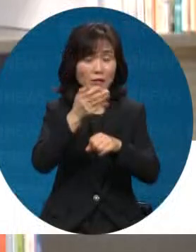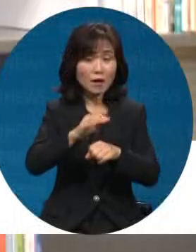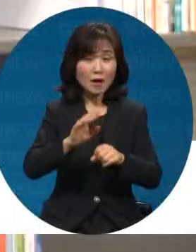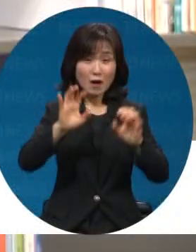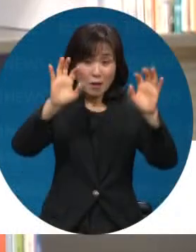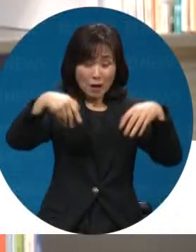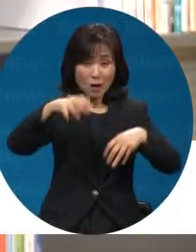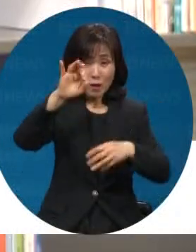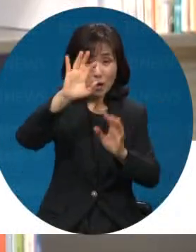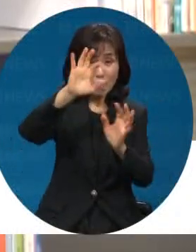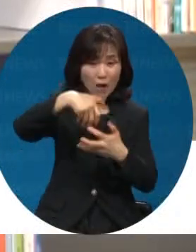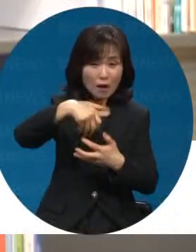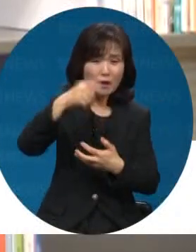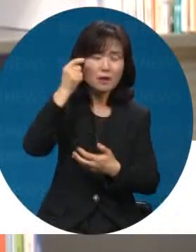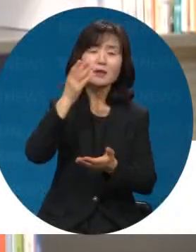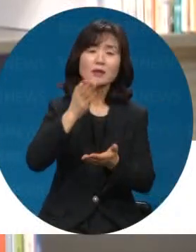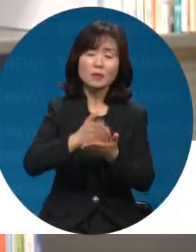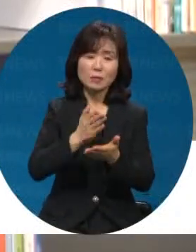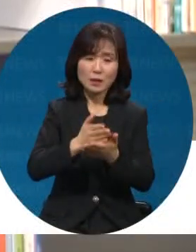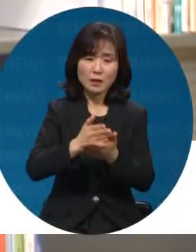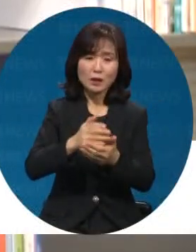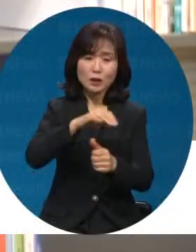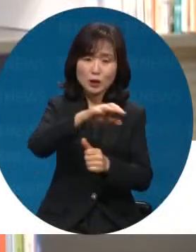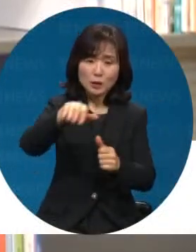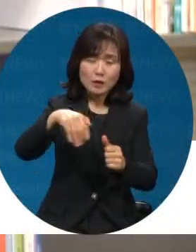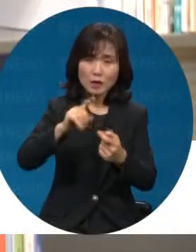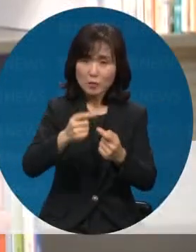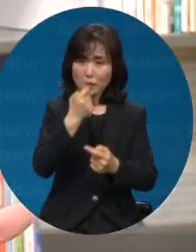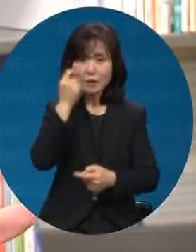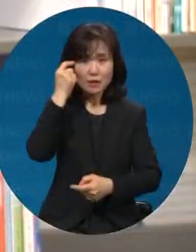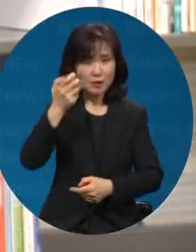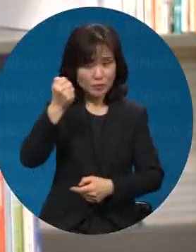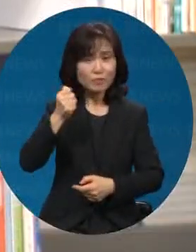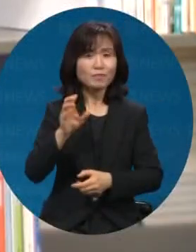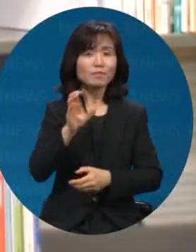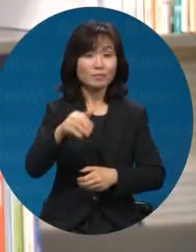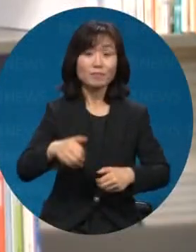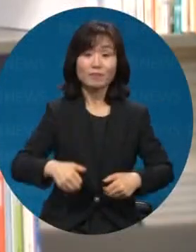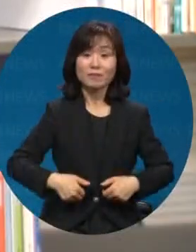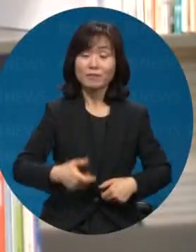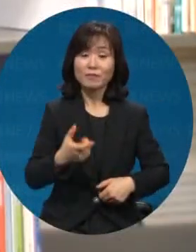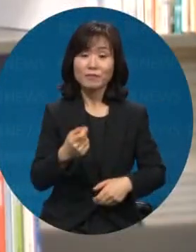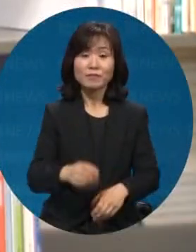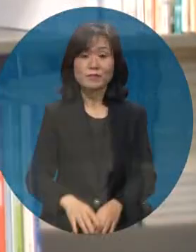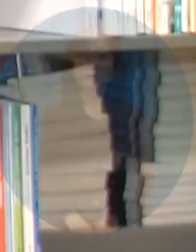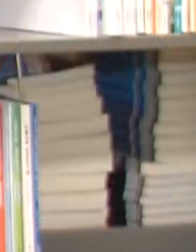말고 주변을 배운다는 생각을 했으면 좋겠습니다 ebs 뉴스 환경입니다